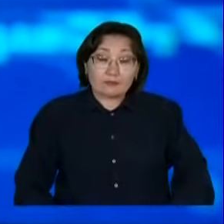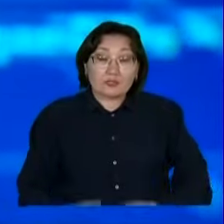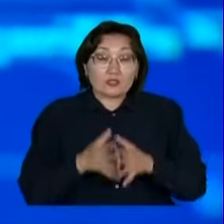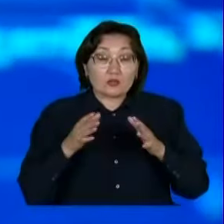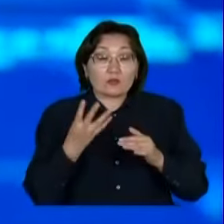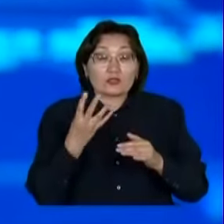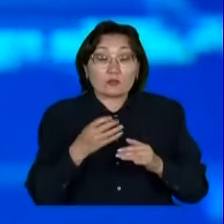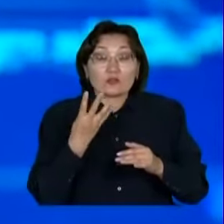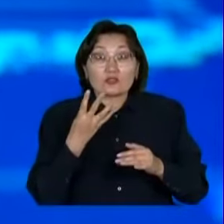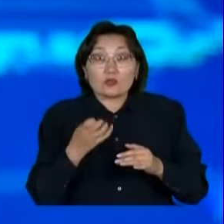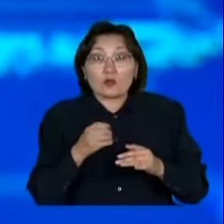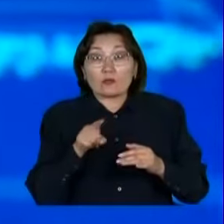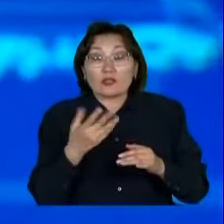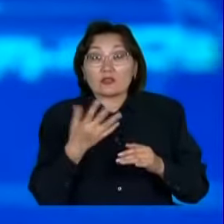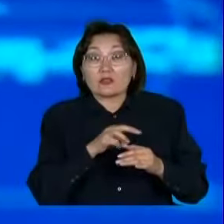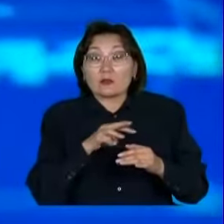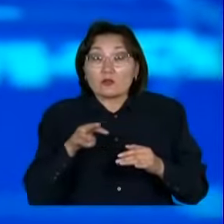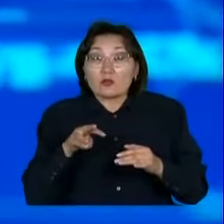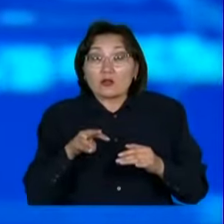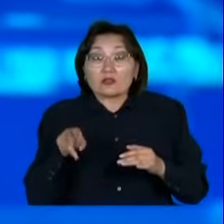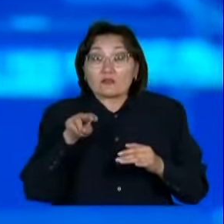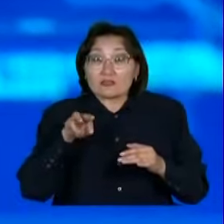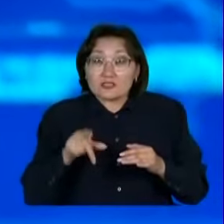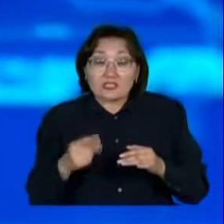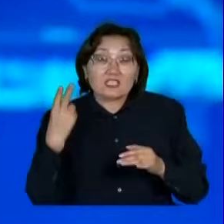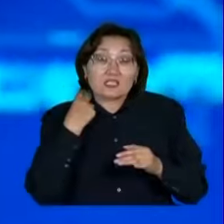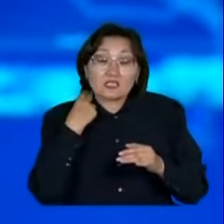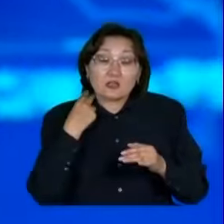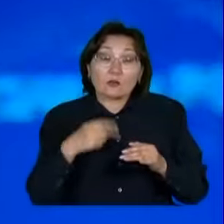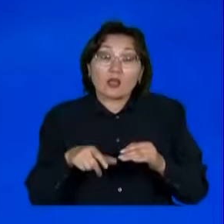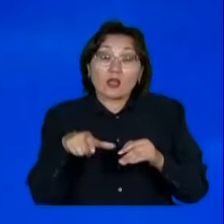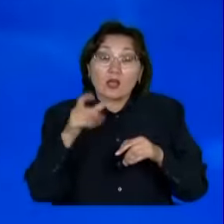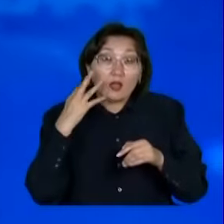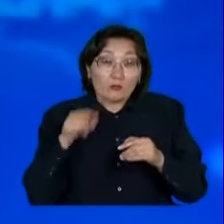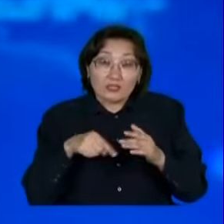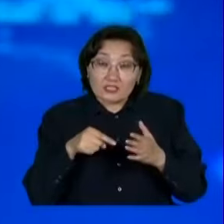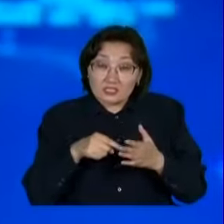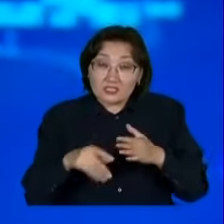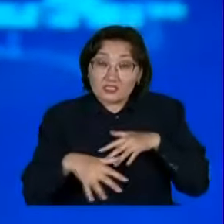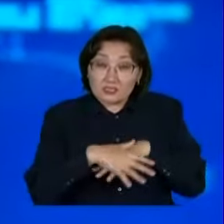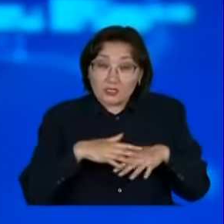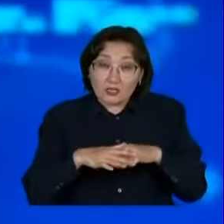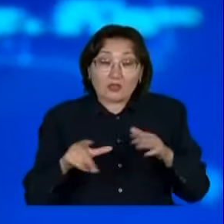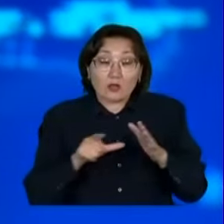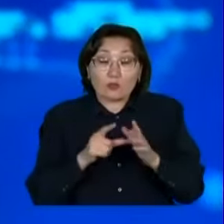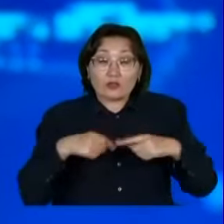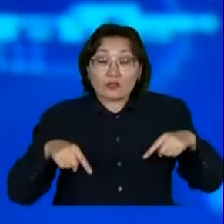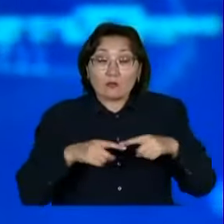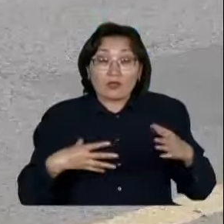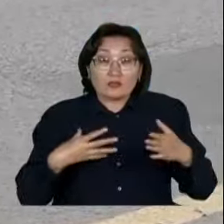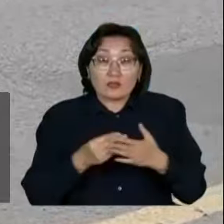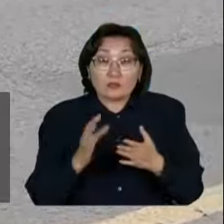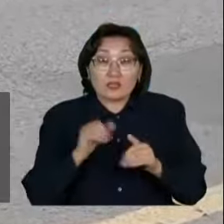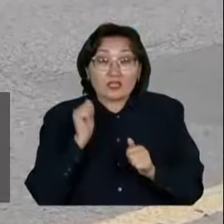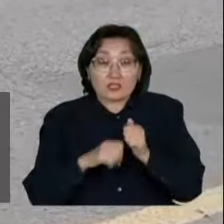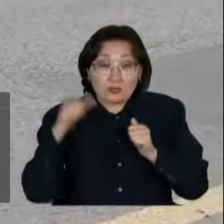Более 4,5 миллиардов тенге задолжали алматинцы в налоговые органы. Специалисты отмечают, что число неплательщиков с каждым годом